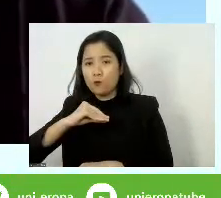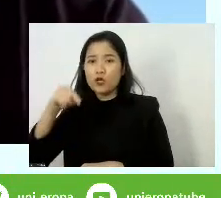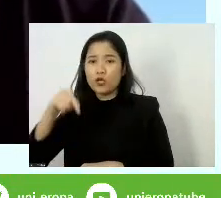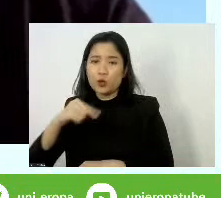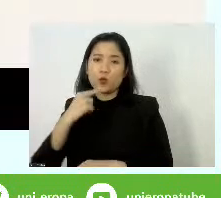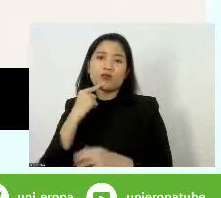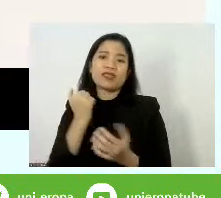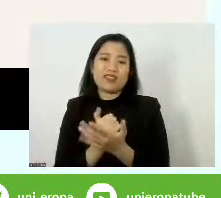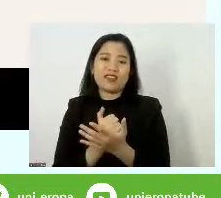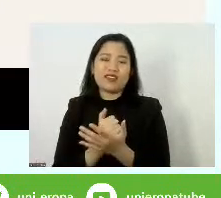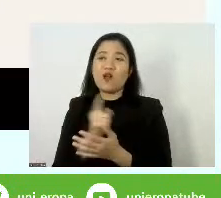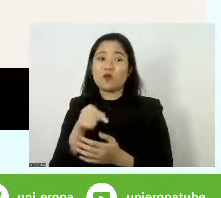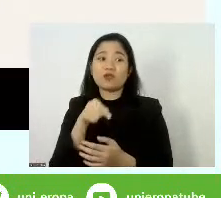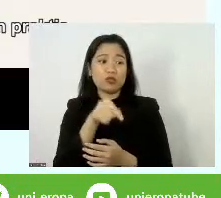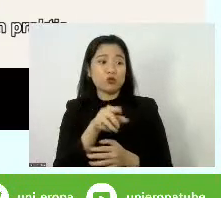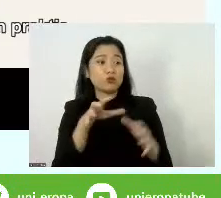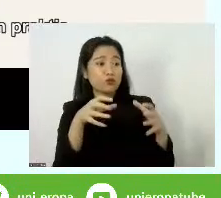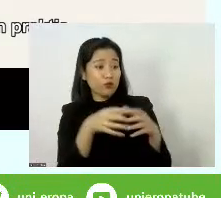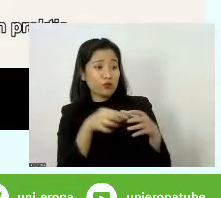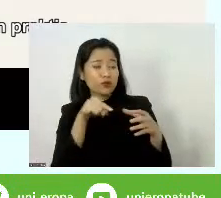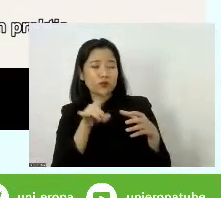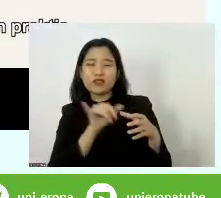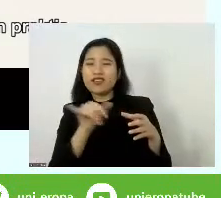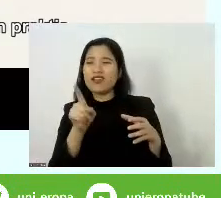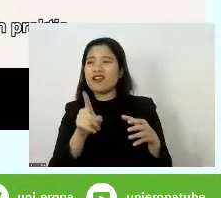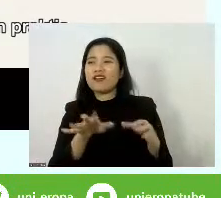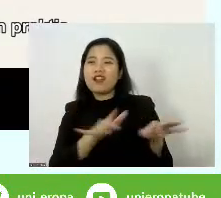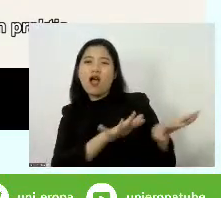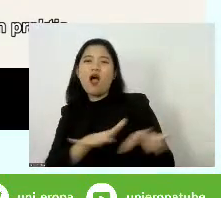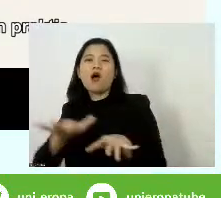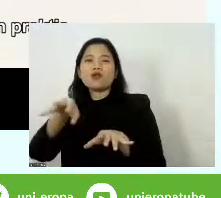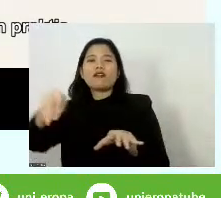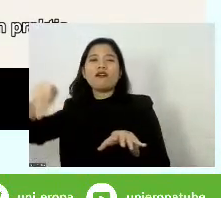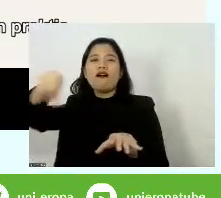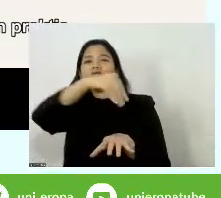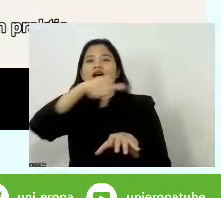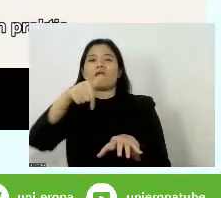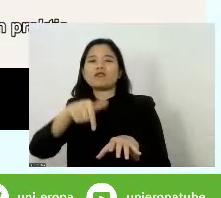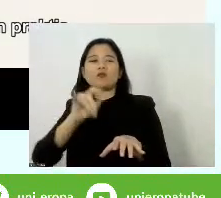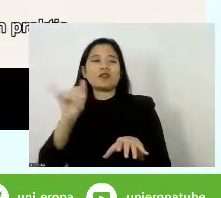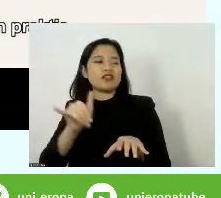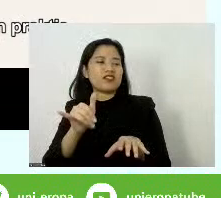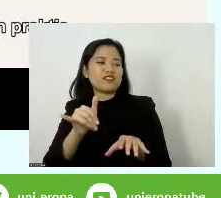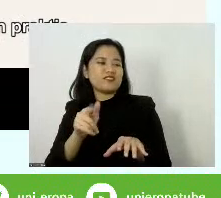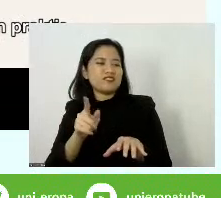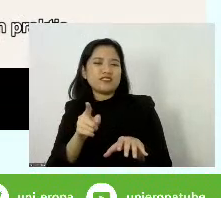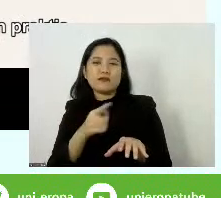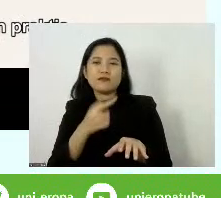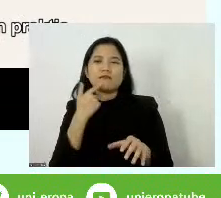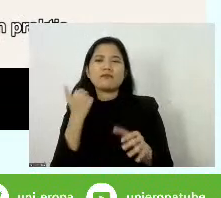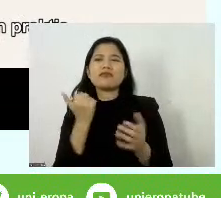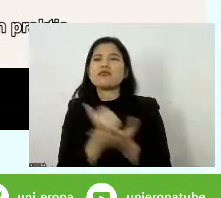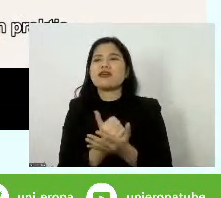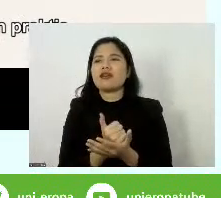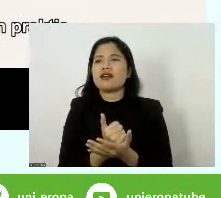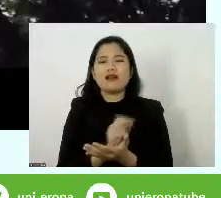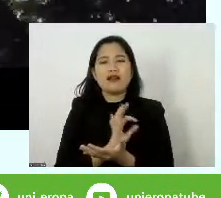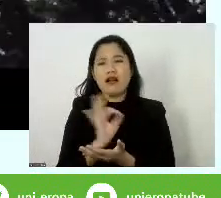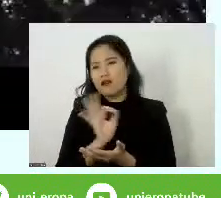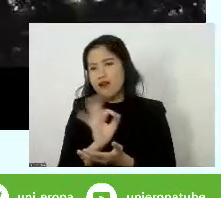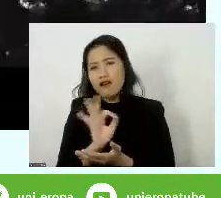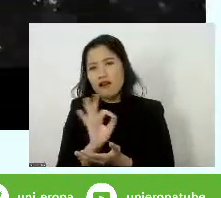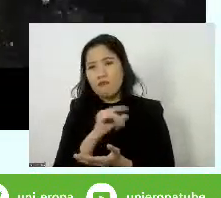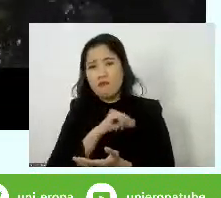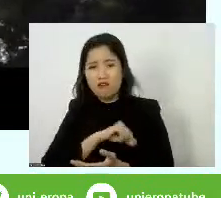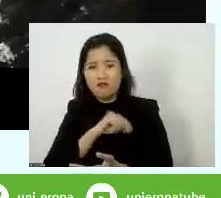disitu sih terus jadi menggarami lautan itu jadi ya what what the point of the campaign gitu Ya kita harus makin besar